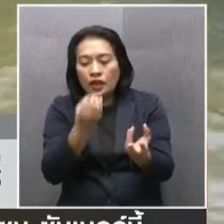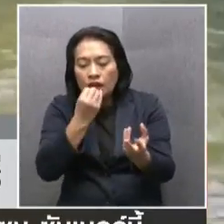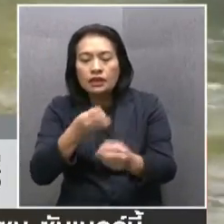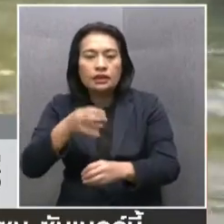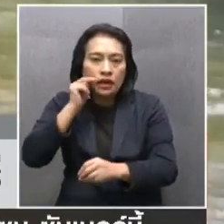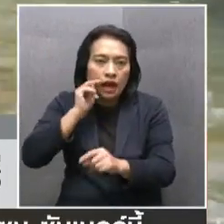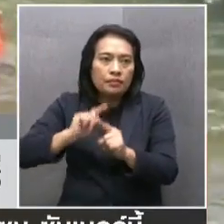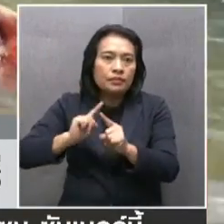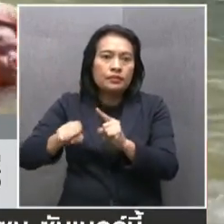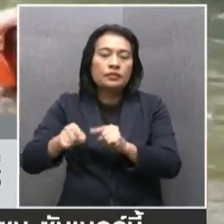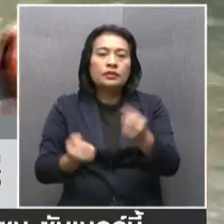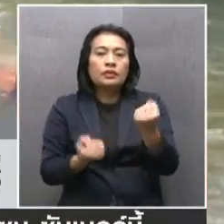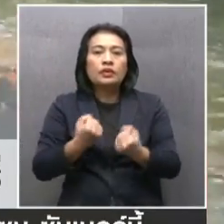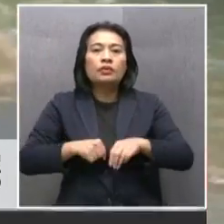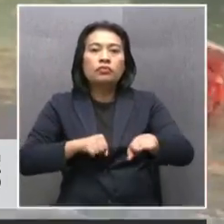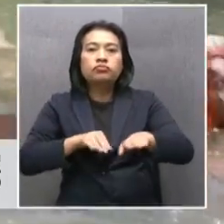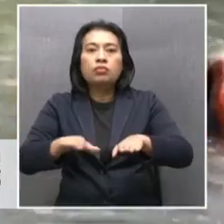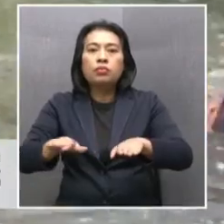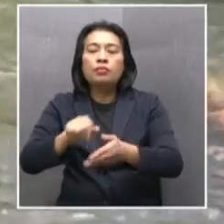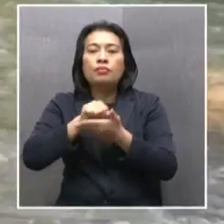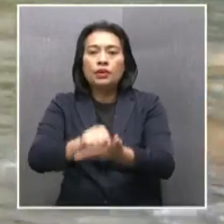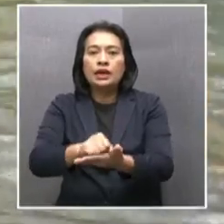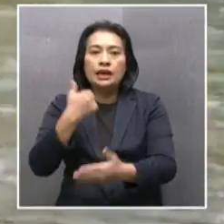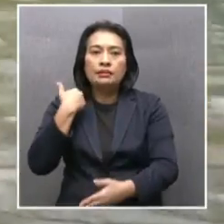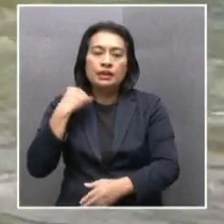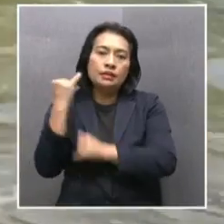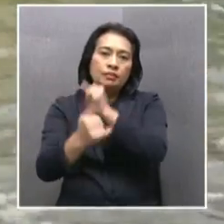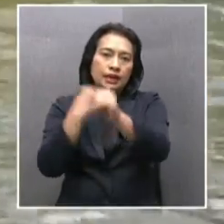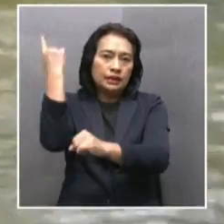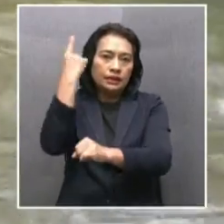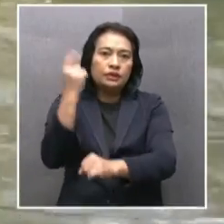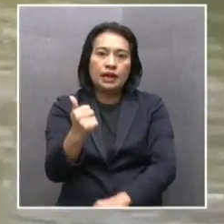รถให้บริการด้วยนะครับสนใจก็ไปกันได้ครับ